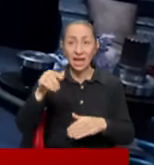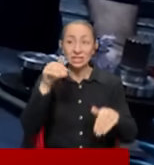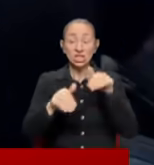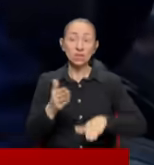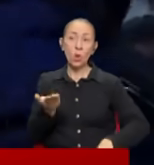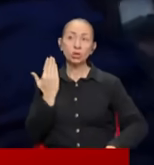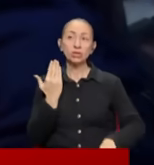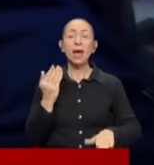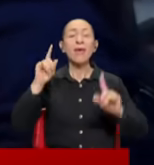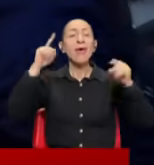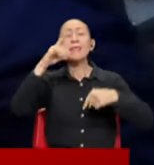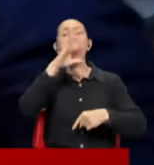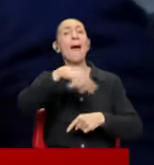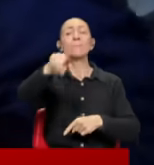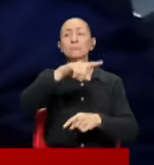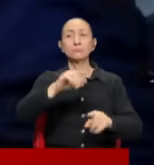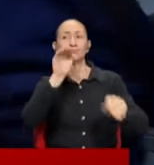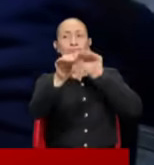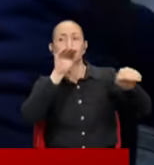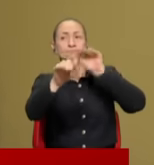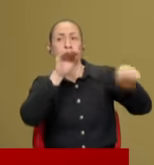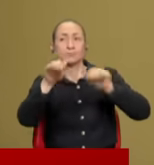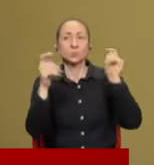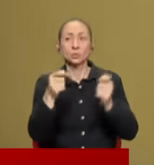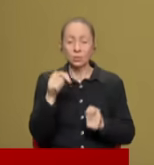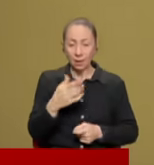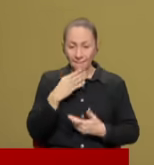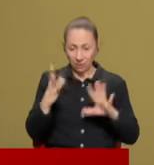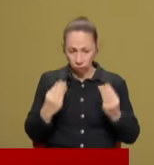seçim öncesi yetkililere seslerini duyurmaya çalışıyor.